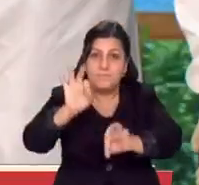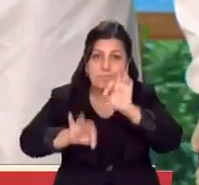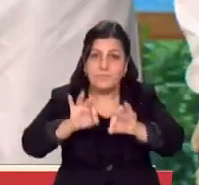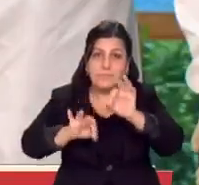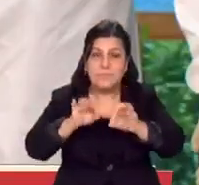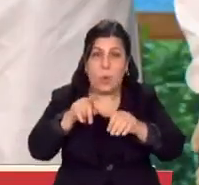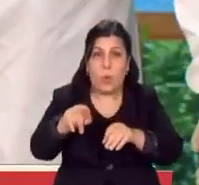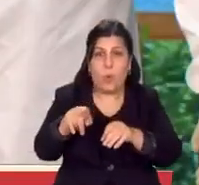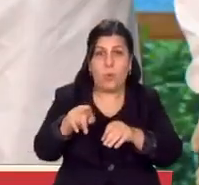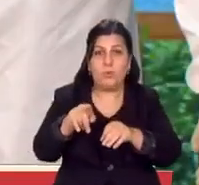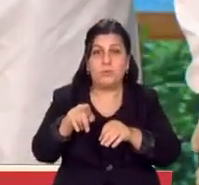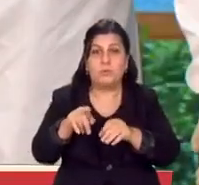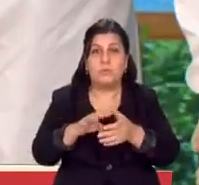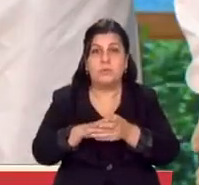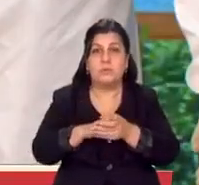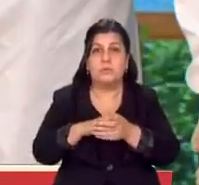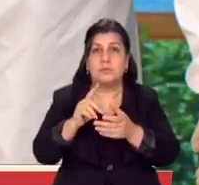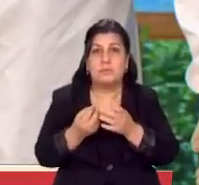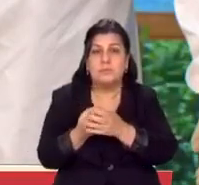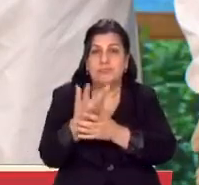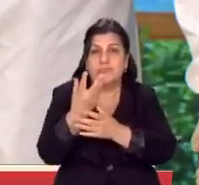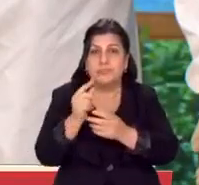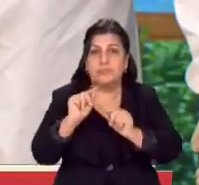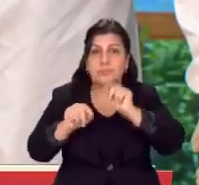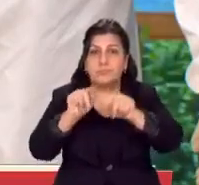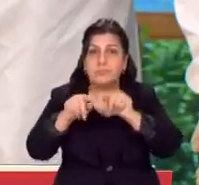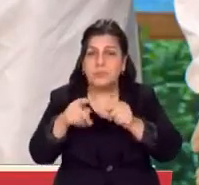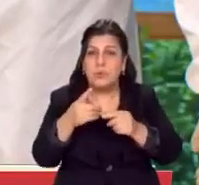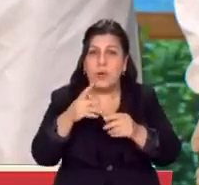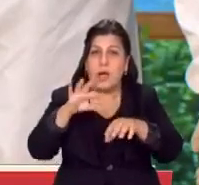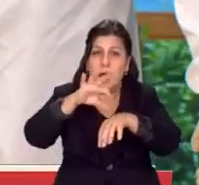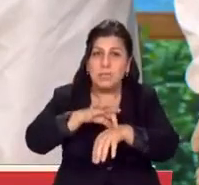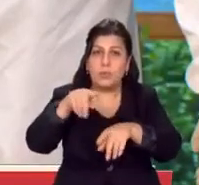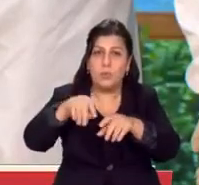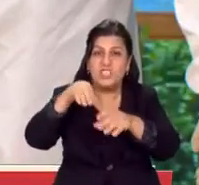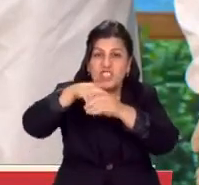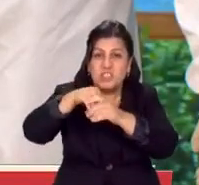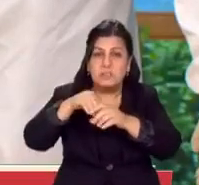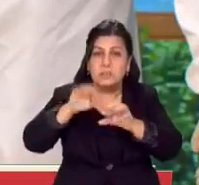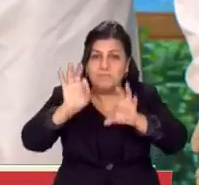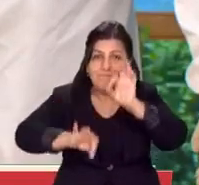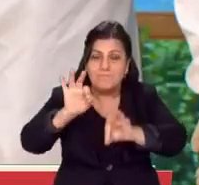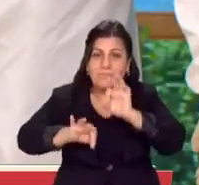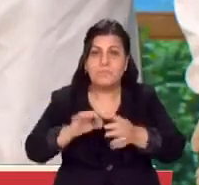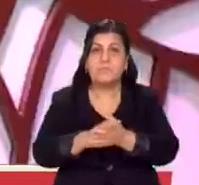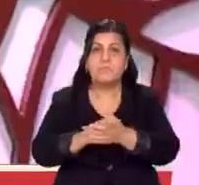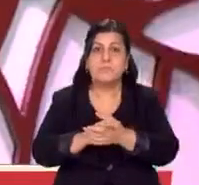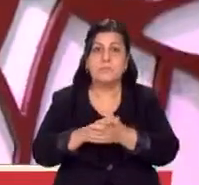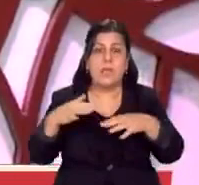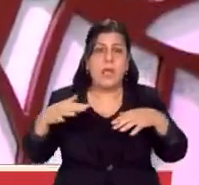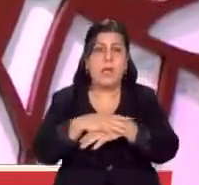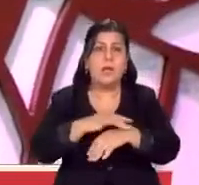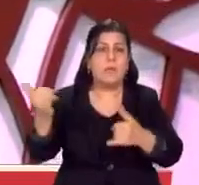protein o onu ve antikor oluşturduğu için Çünkü o Antijen proteine onun üzerinde yapılan çalışmalarımız oluyor her gün